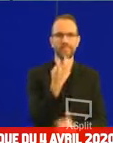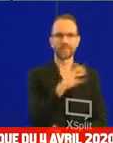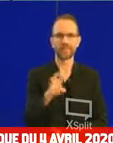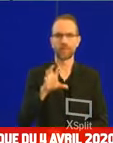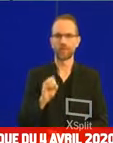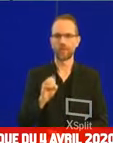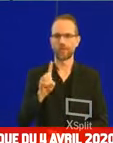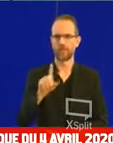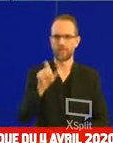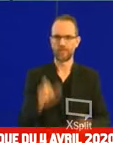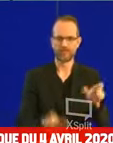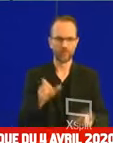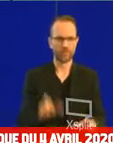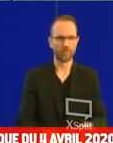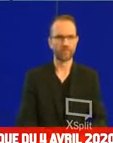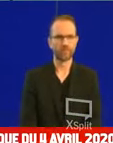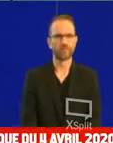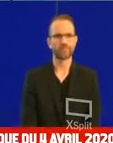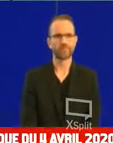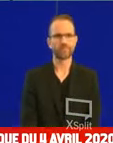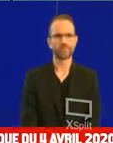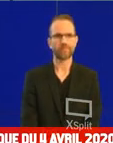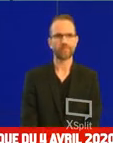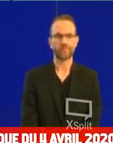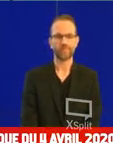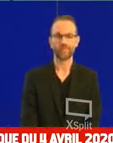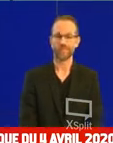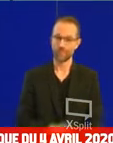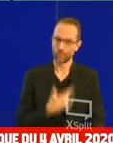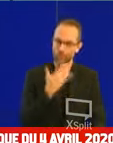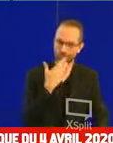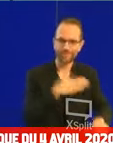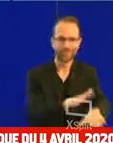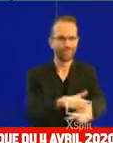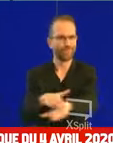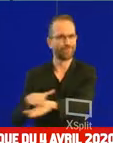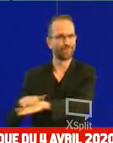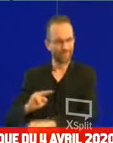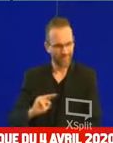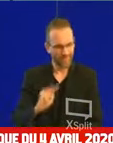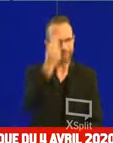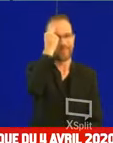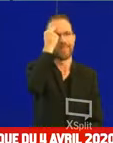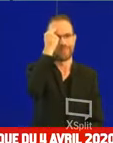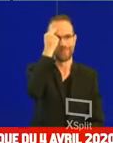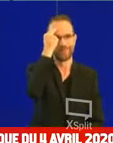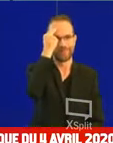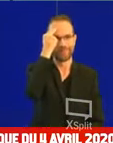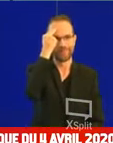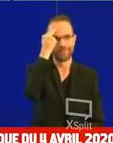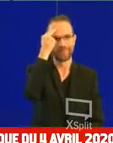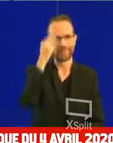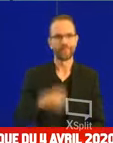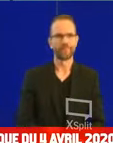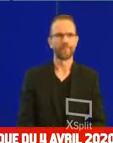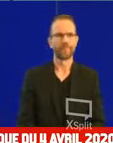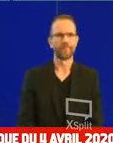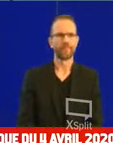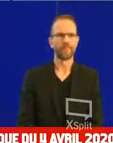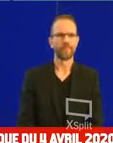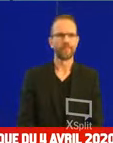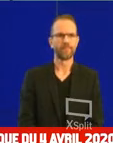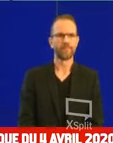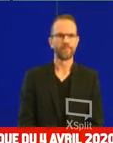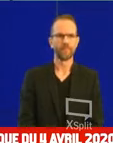nous voudrions rappeler aujourd'hui la façon dont nous suivons l'évolution de cette